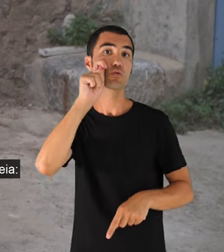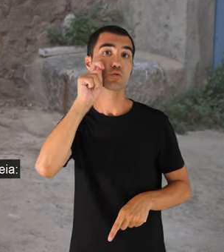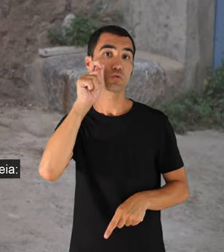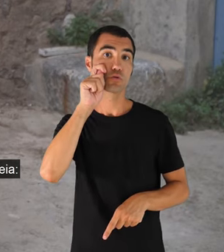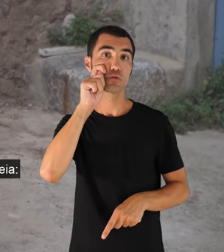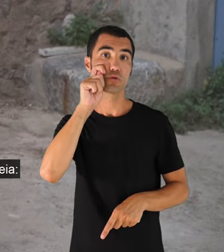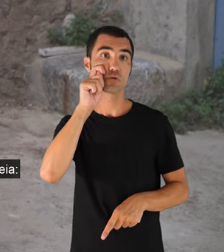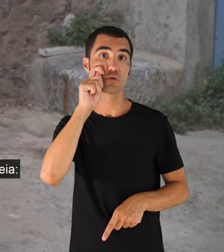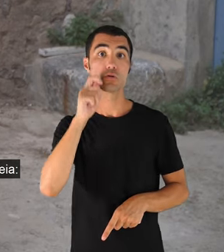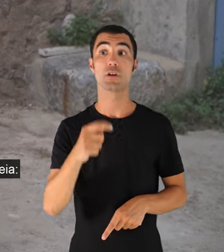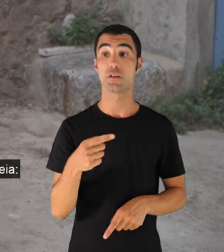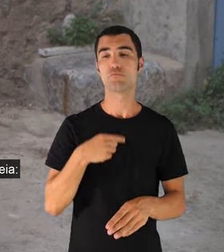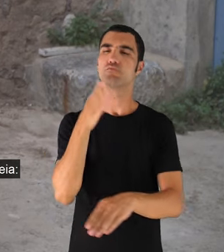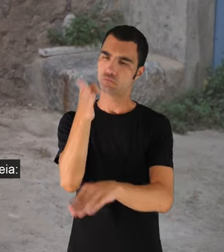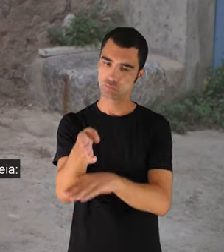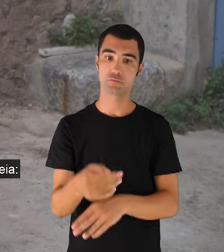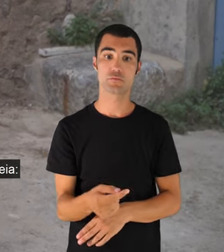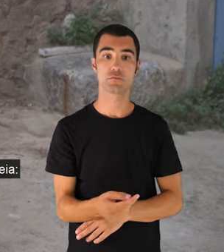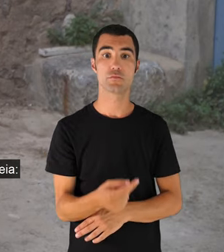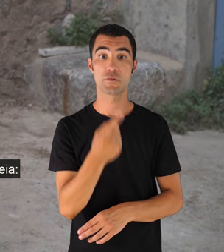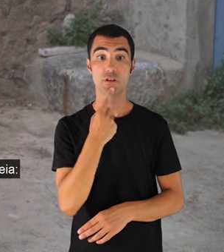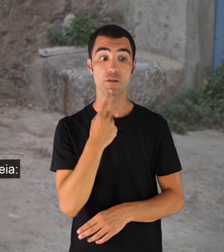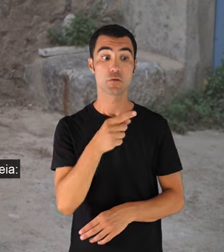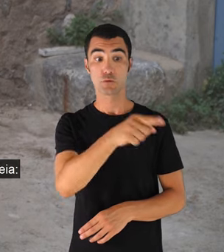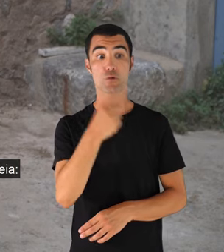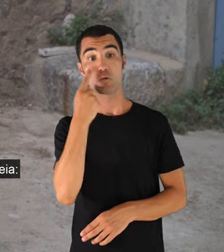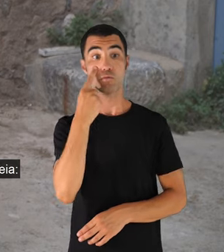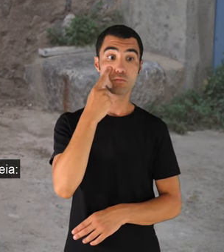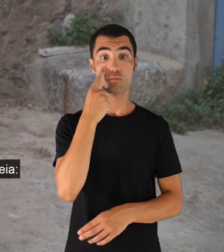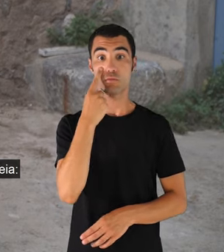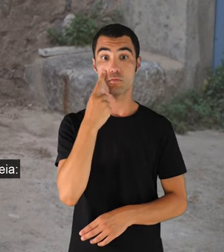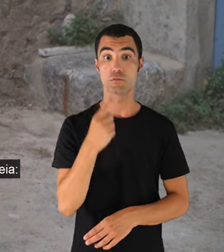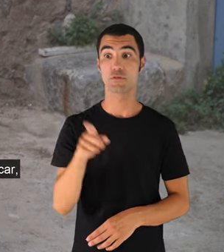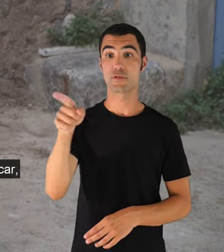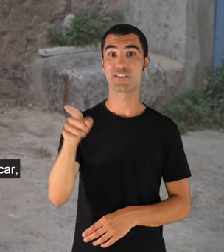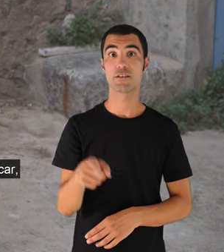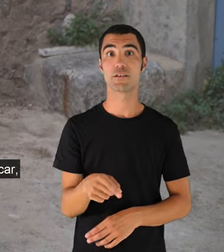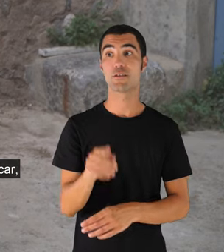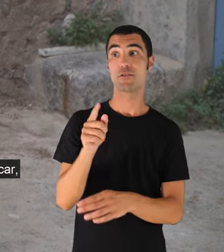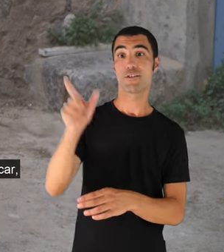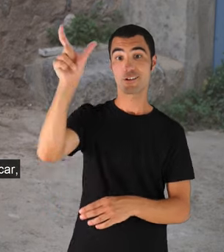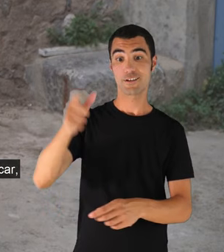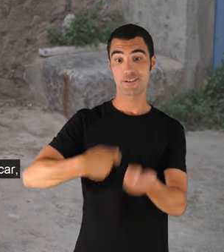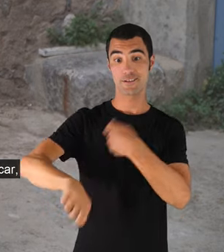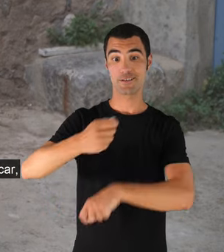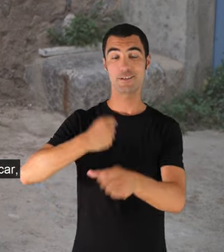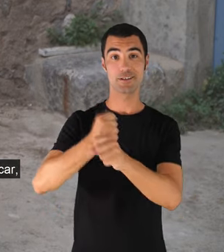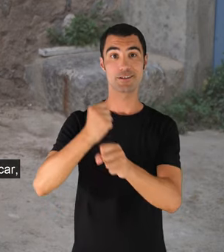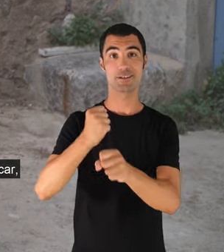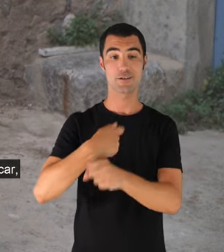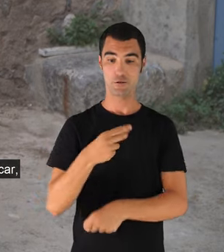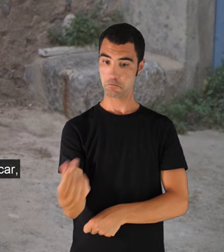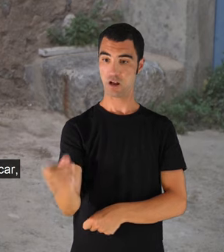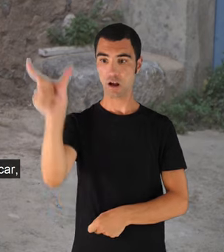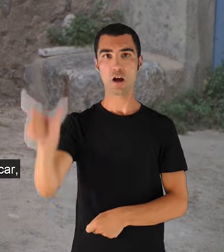guarda la meva dependenta, perquè li agradava molt el vi. Diu, i quan acaba el dia, va